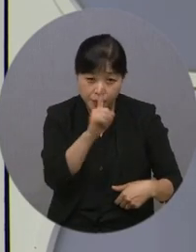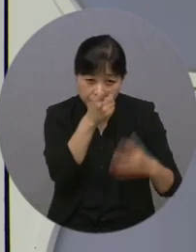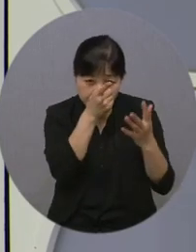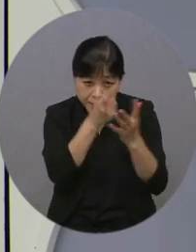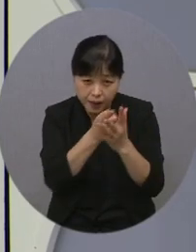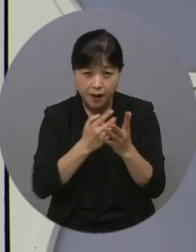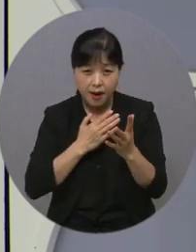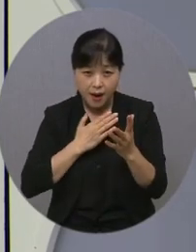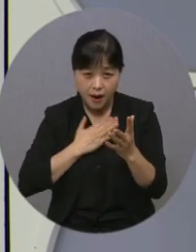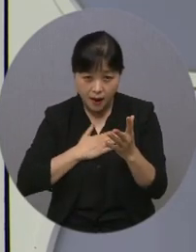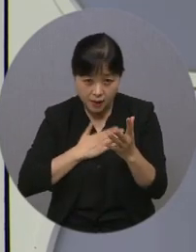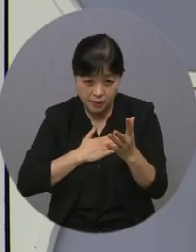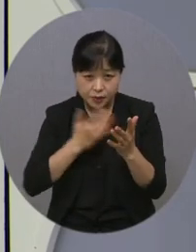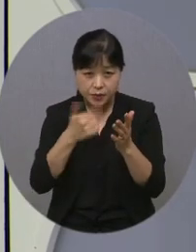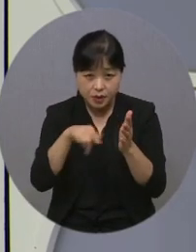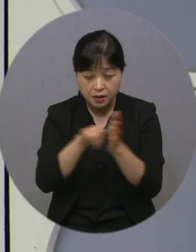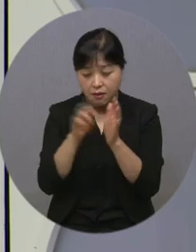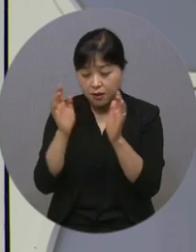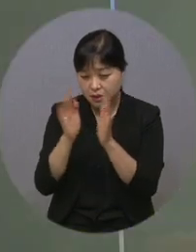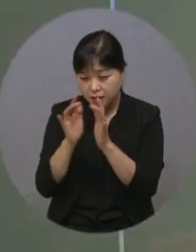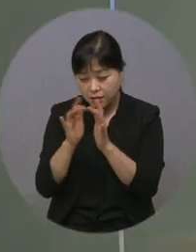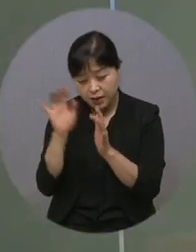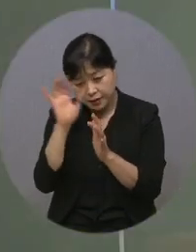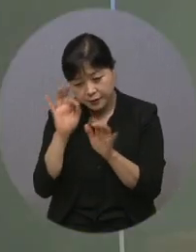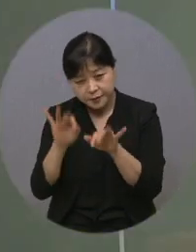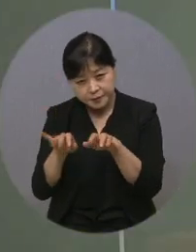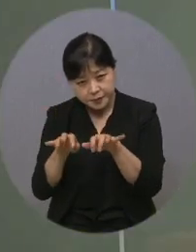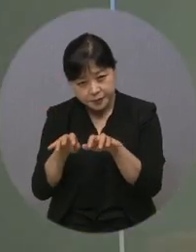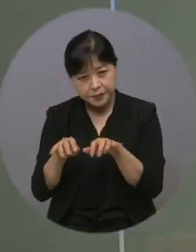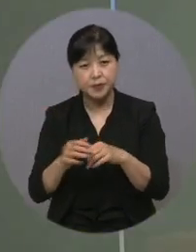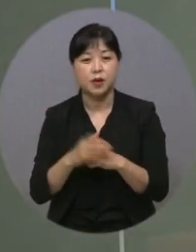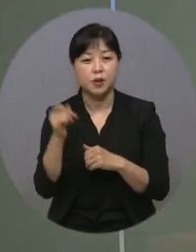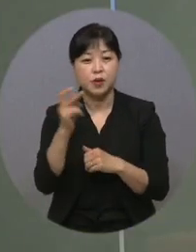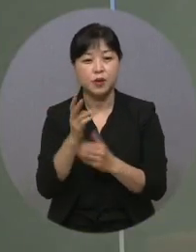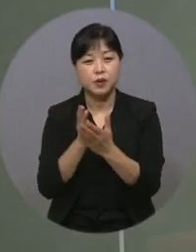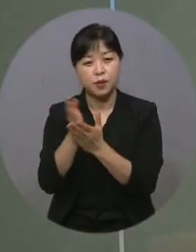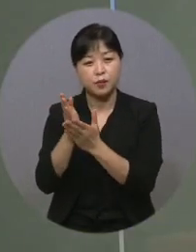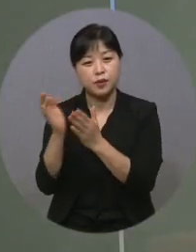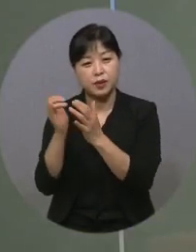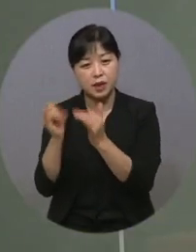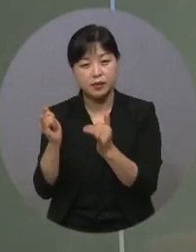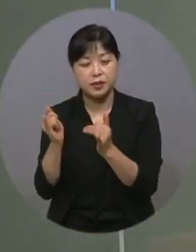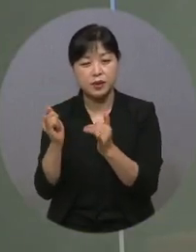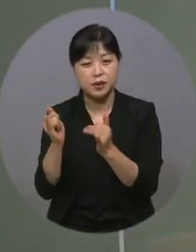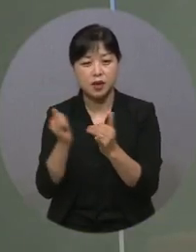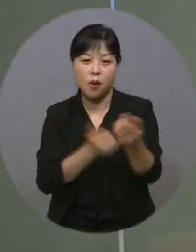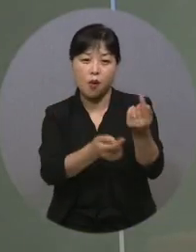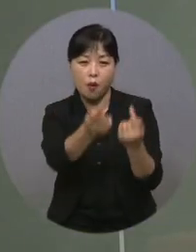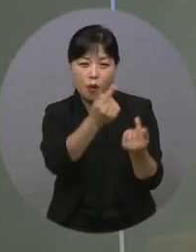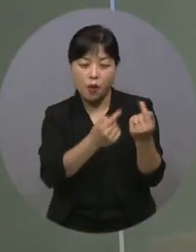대로 뭐 인터넷을 뒤진다든지 전문가들은 그들의 얘기를